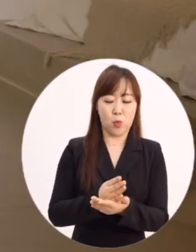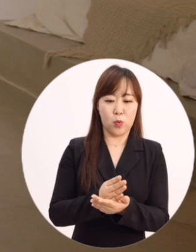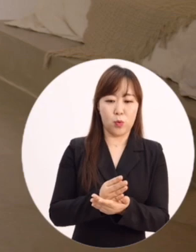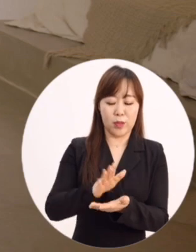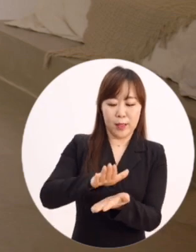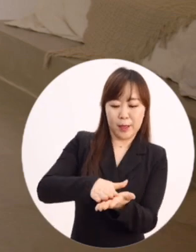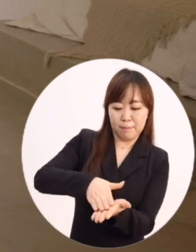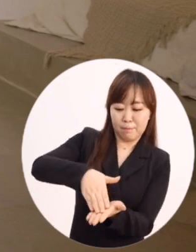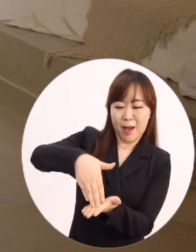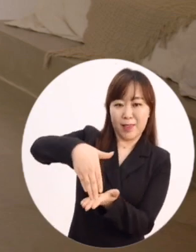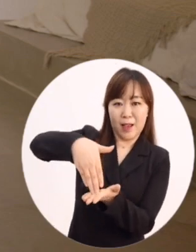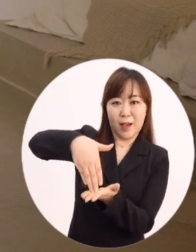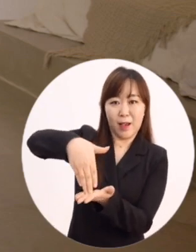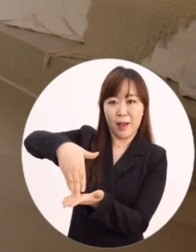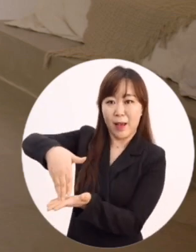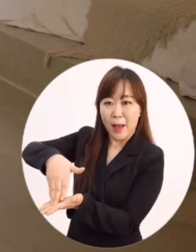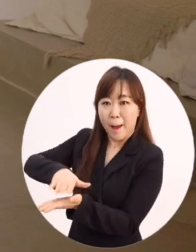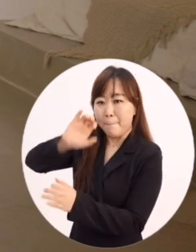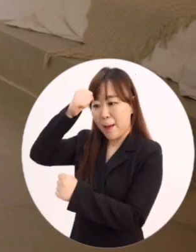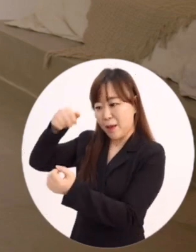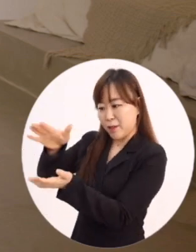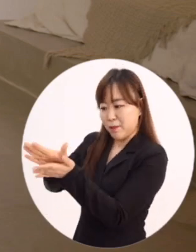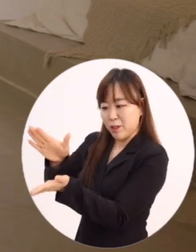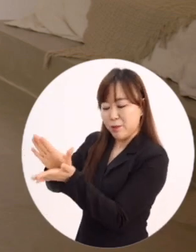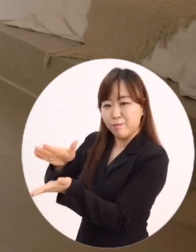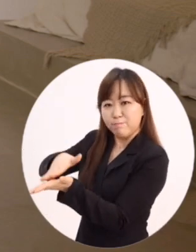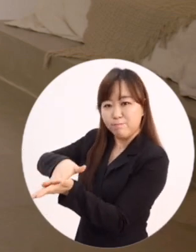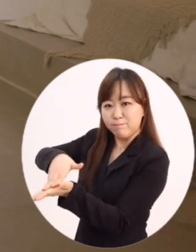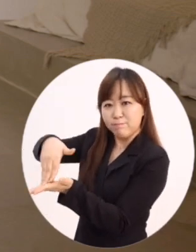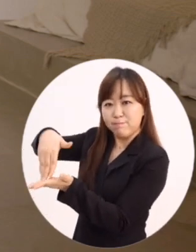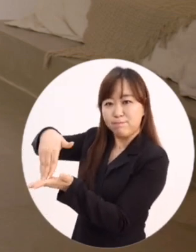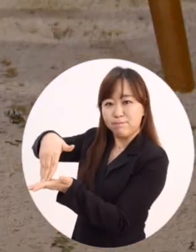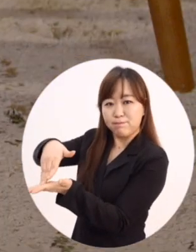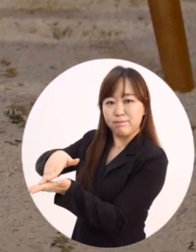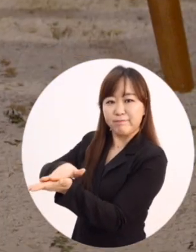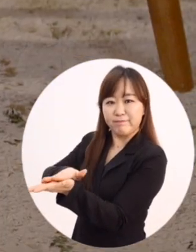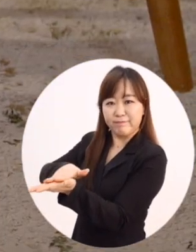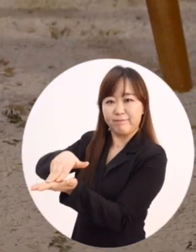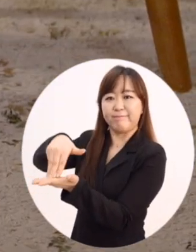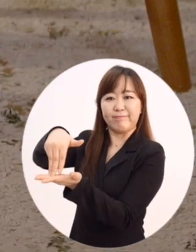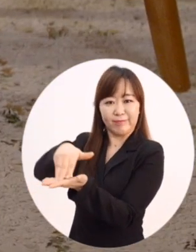들어 올라갔다가 천천히 내립니다.